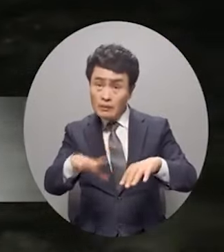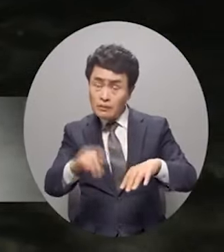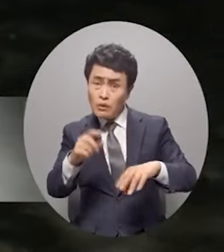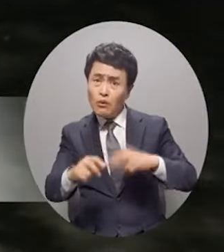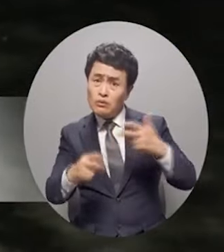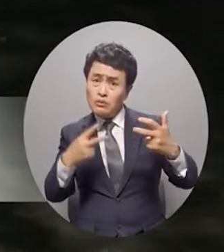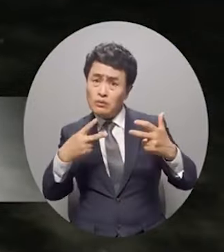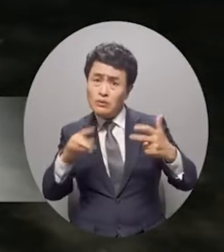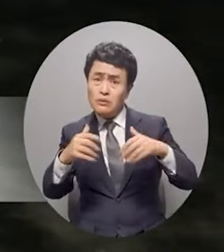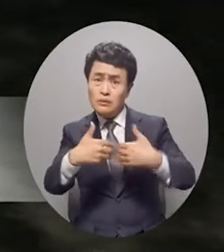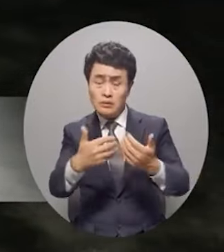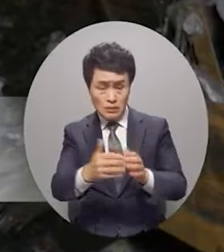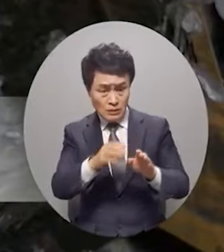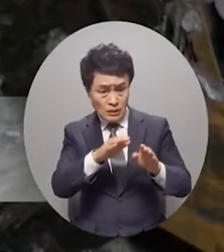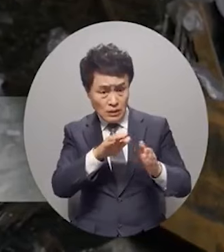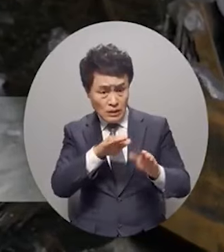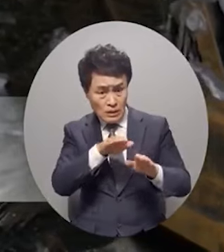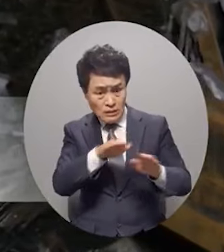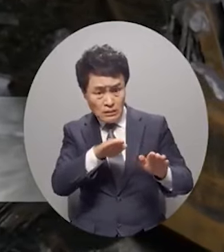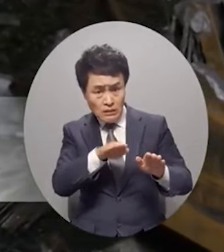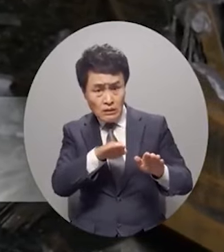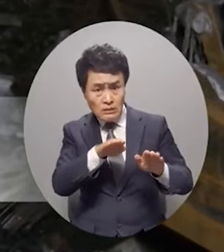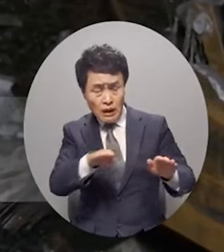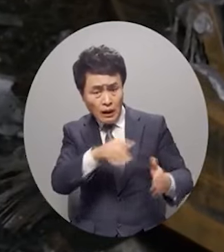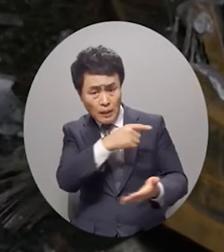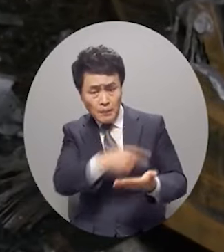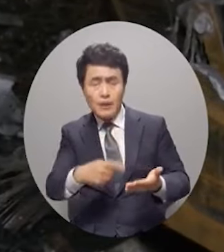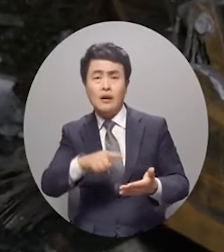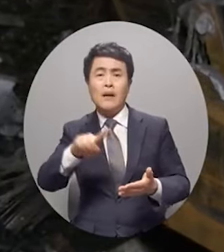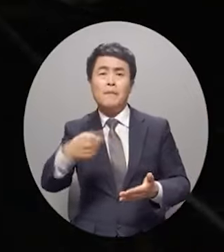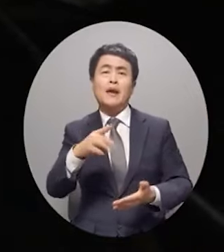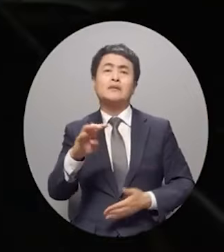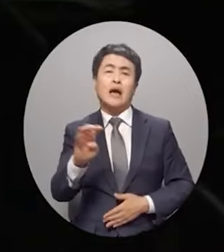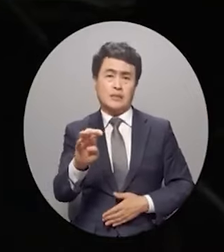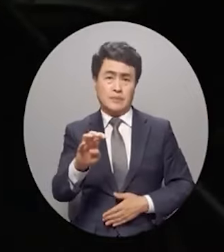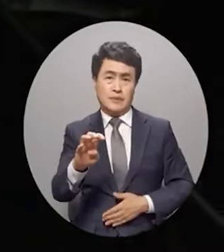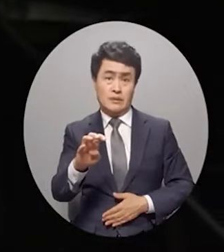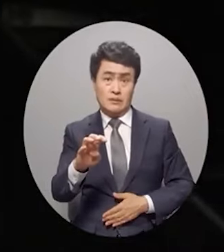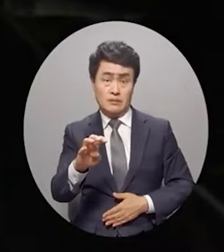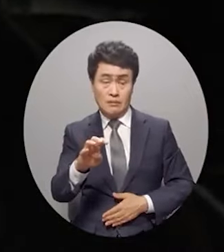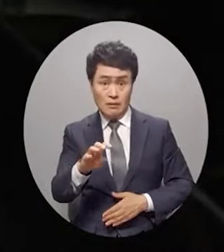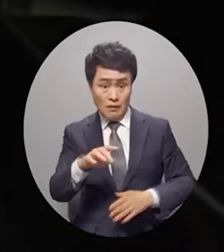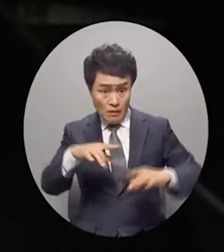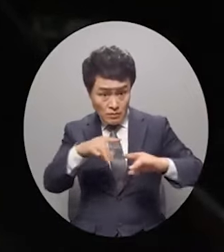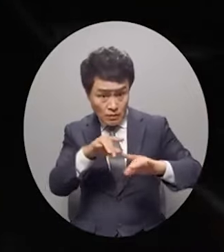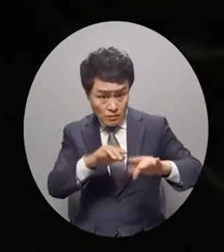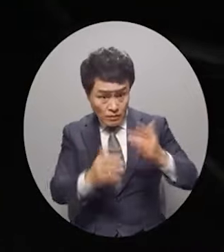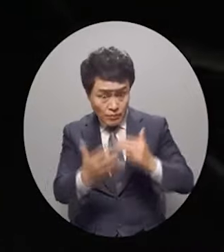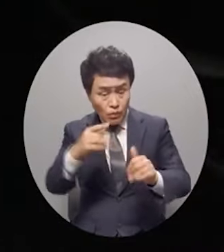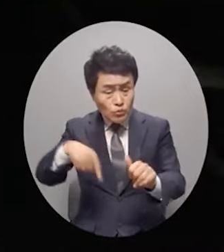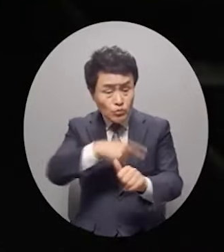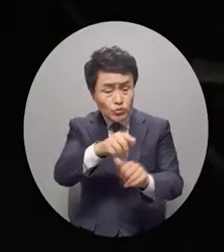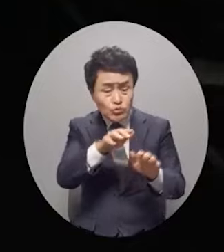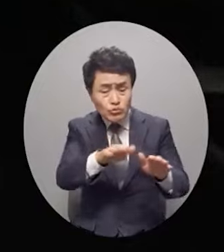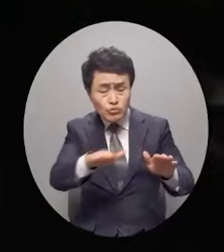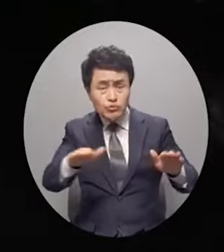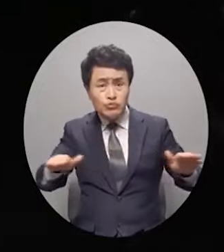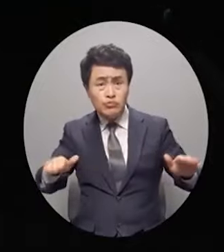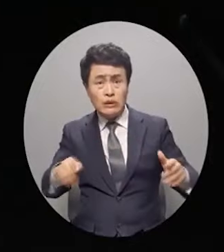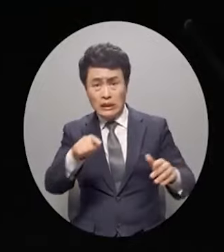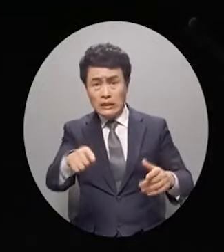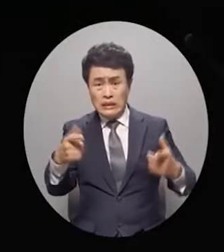70대로 알려졌던 차량 피해는 140여 대로 늘어났습니다. 전기차 화재로 주변에 주차된 차량 수십 대가